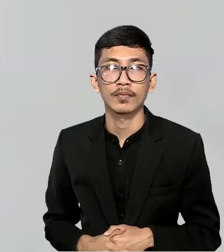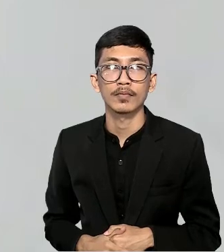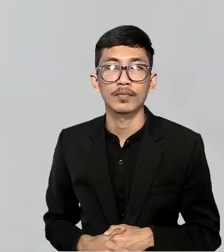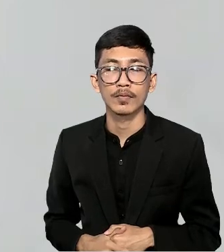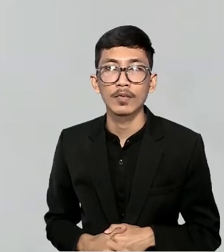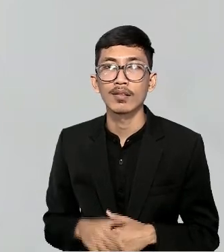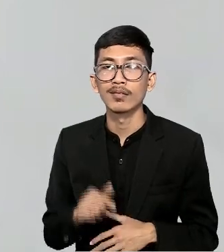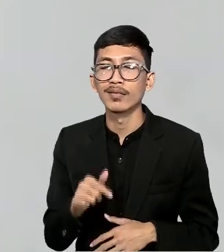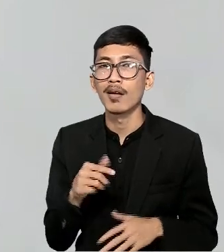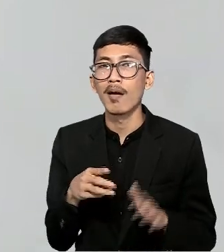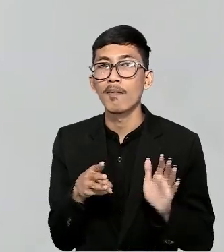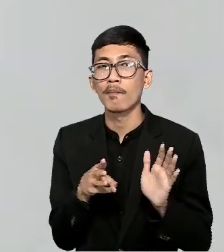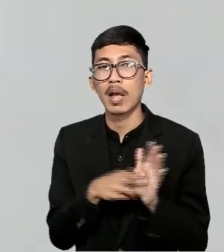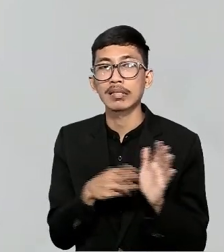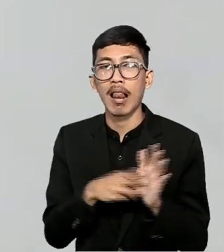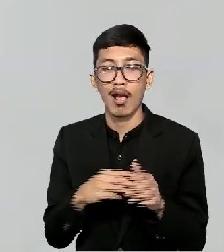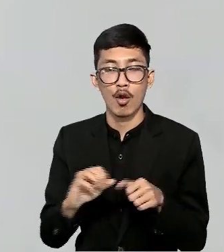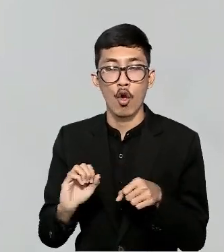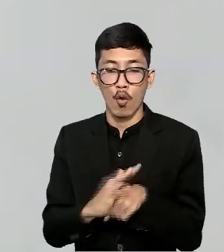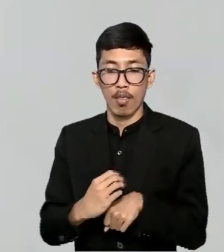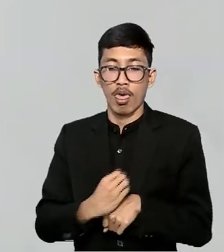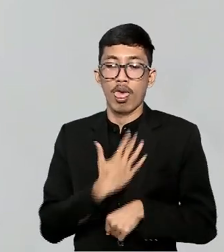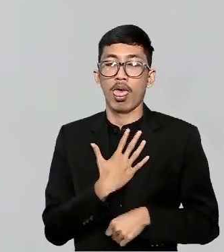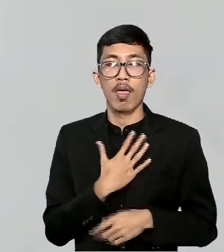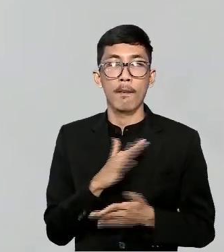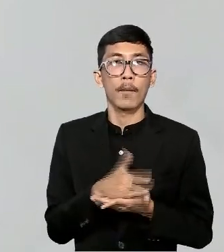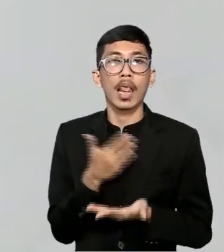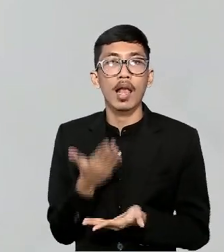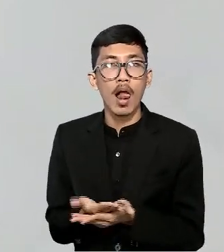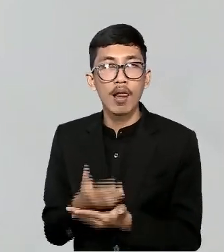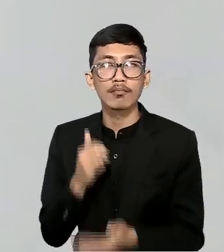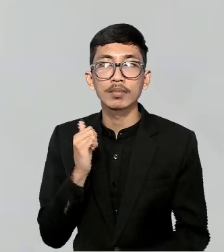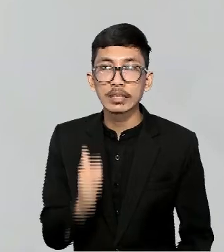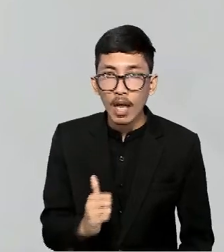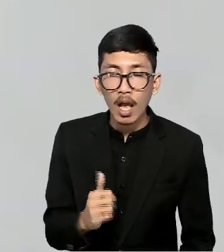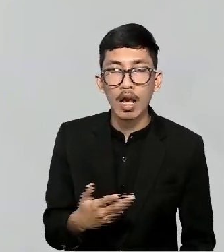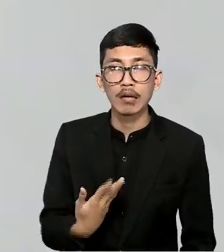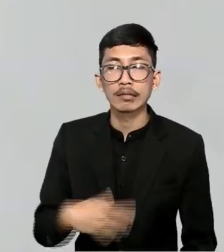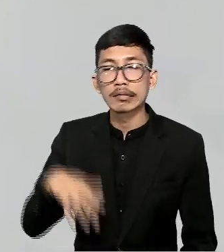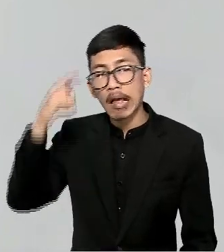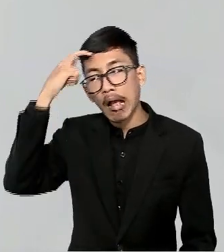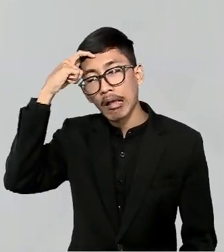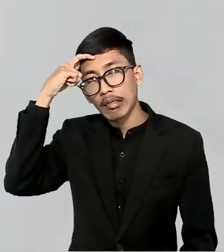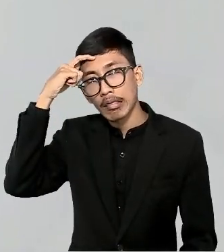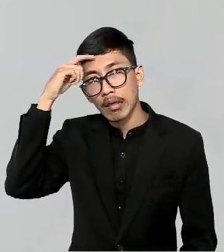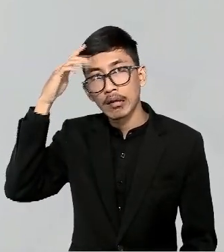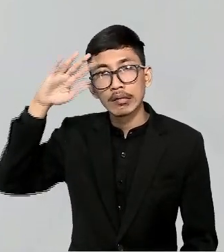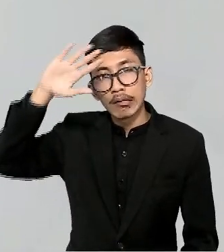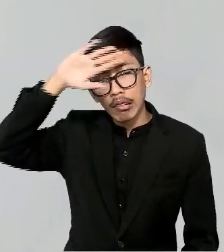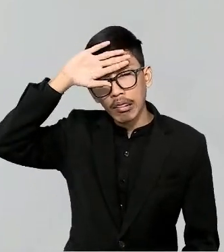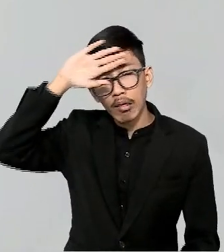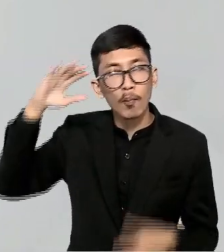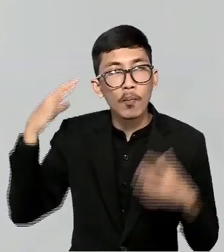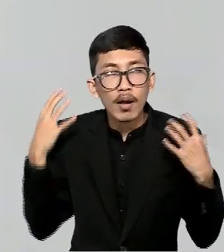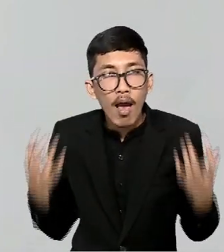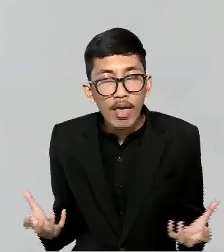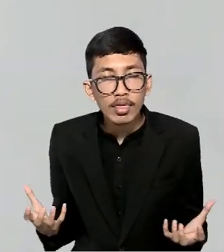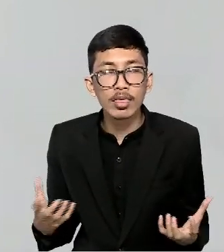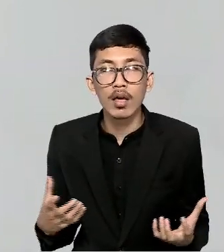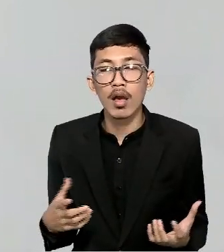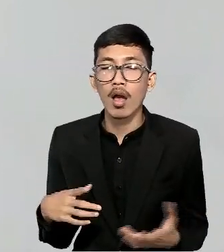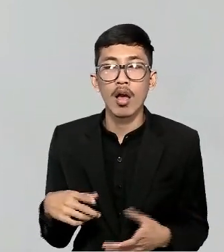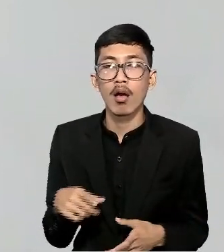risiko fatalitas atau kematian atau paling yang tidak kita inginkan antara lain juga adalah sakit berat begitu karena akan